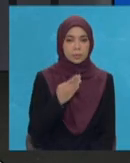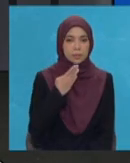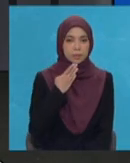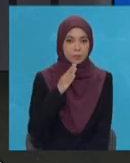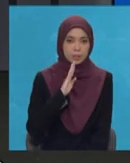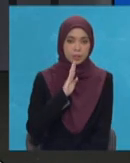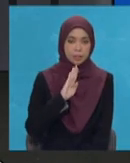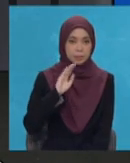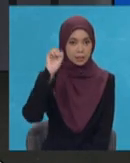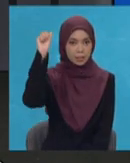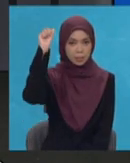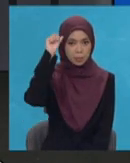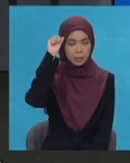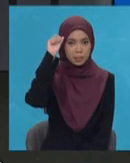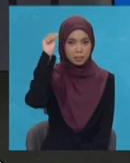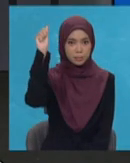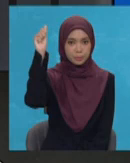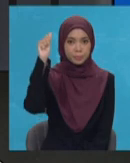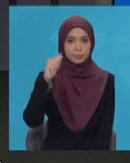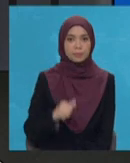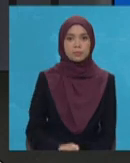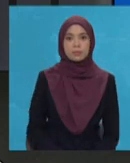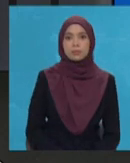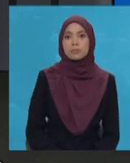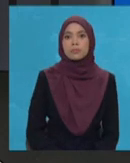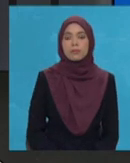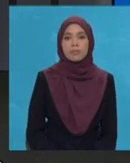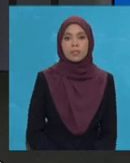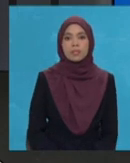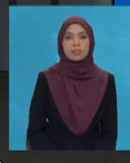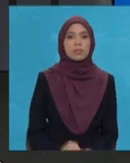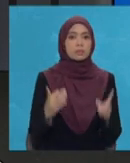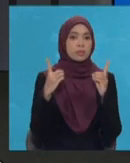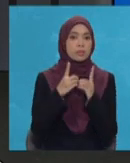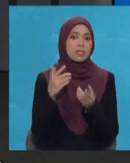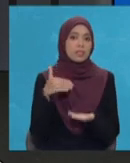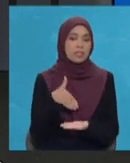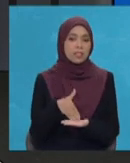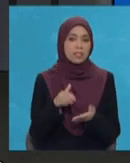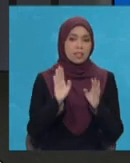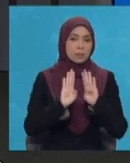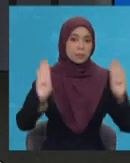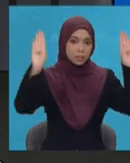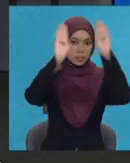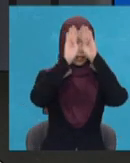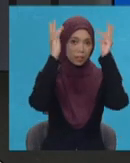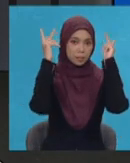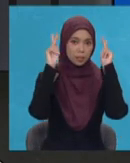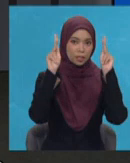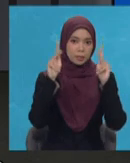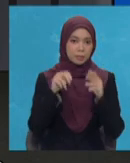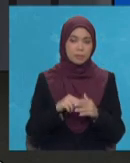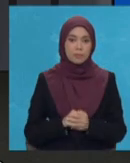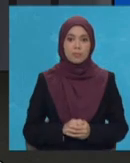Bismillahirohmanirohim Assalamualaikum warahmatullahi wabarakatuh bersuara dalam berita perdana Malam ini saya